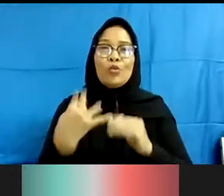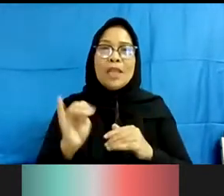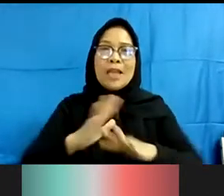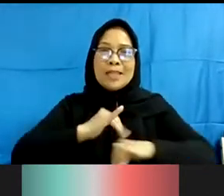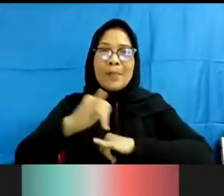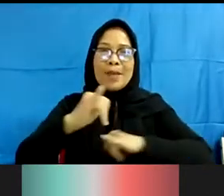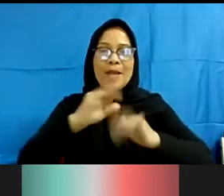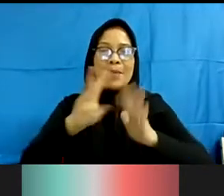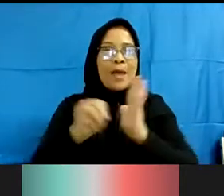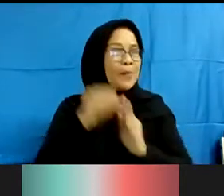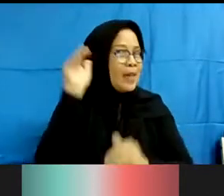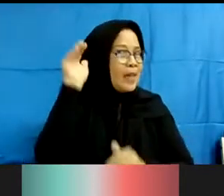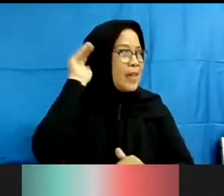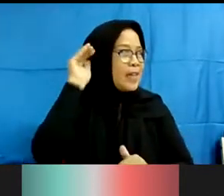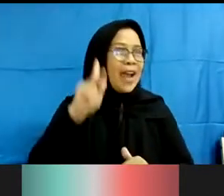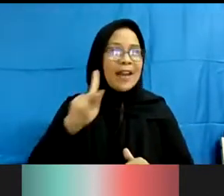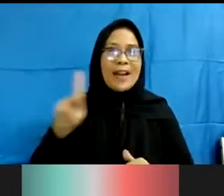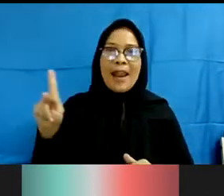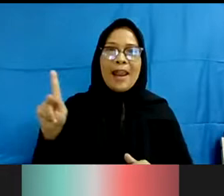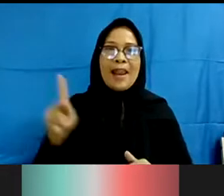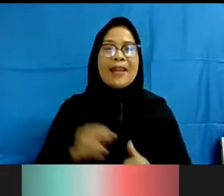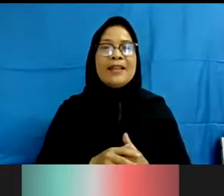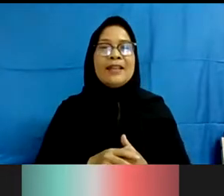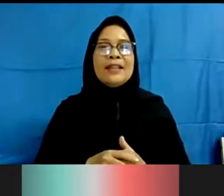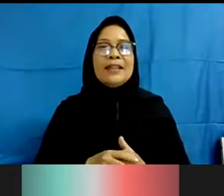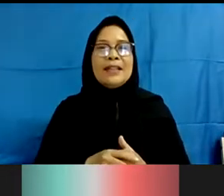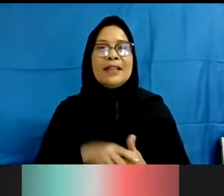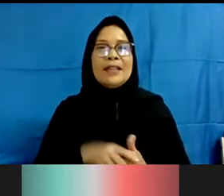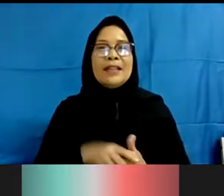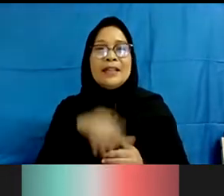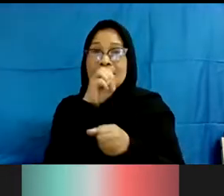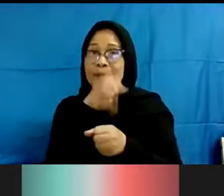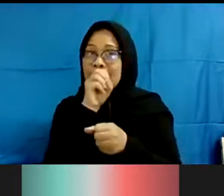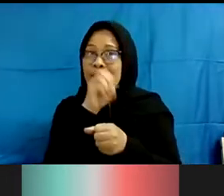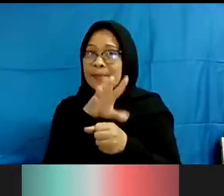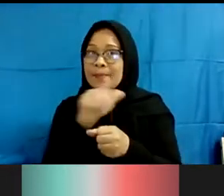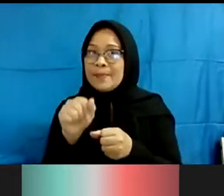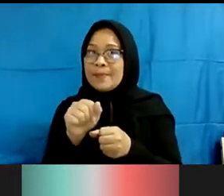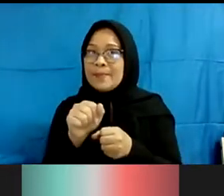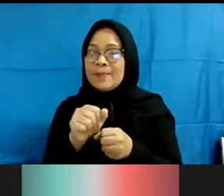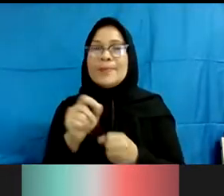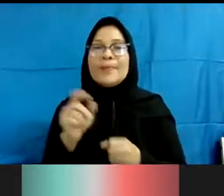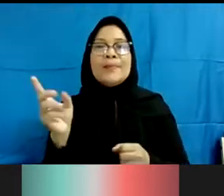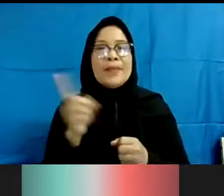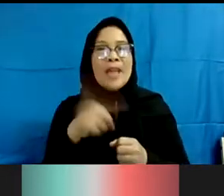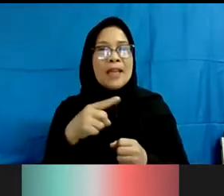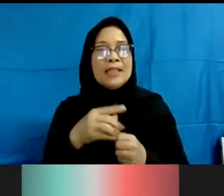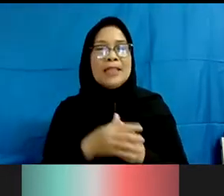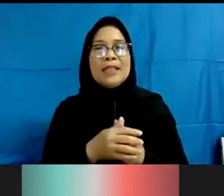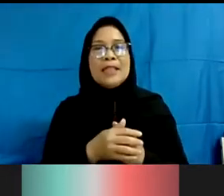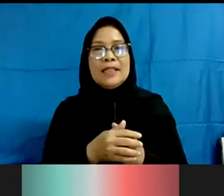mendengarkan sharing dan juga materi